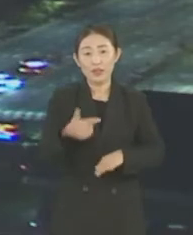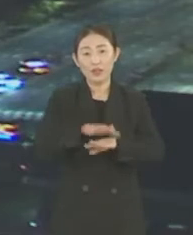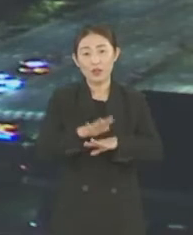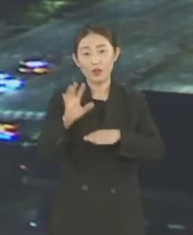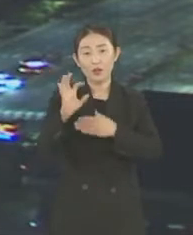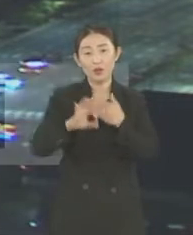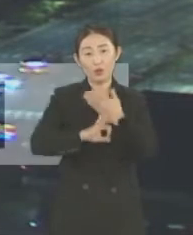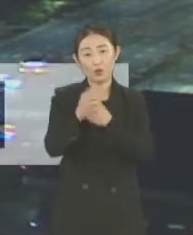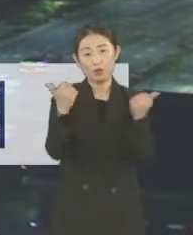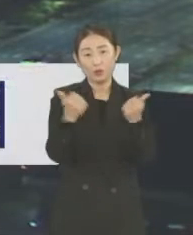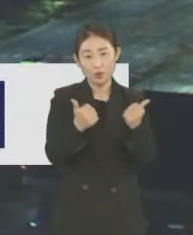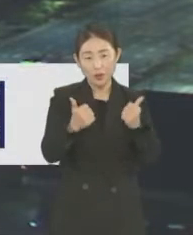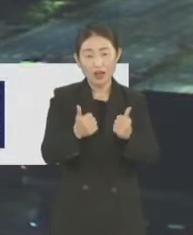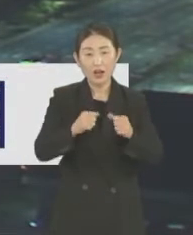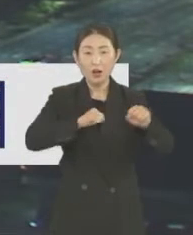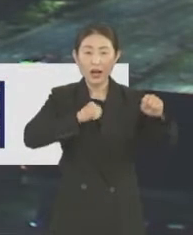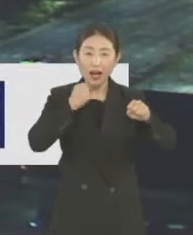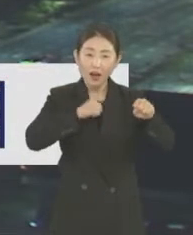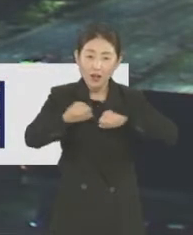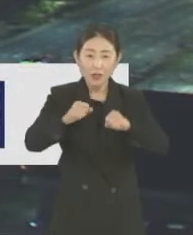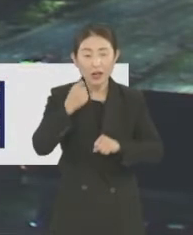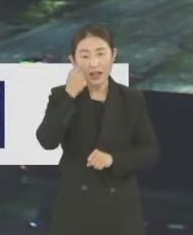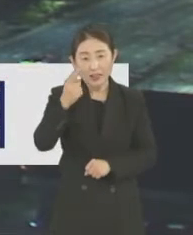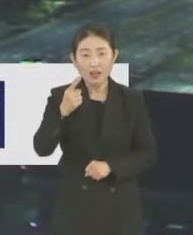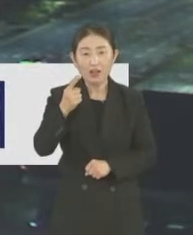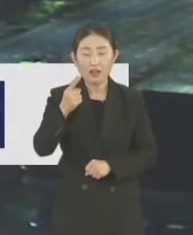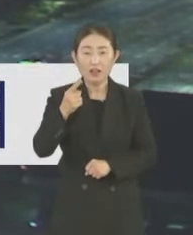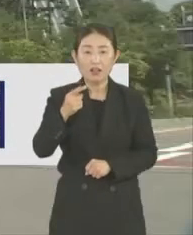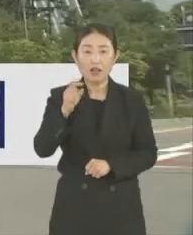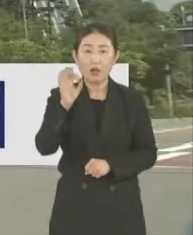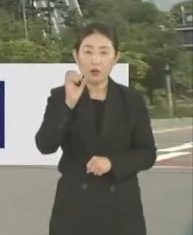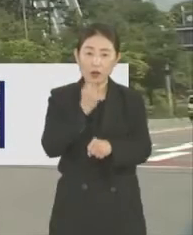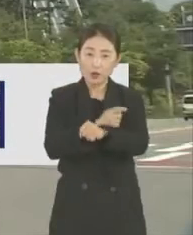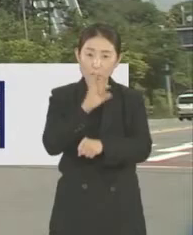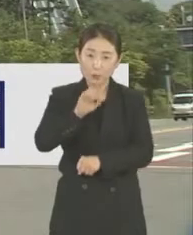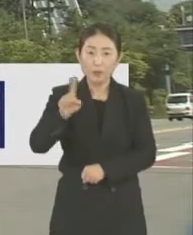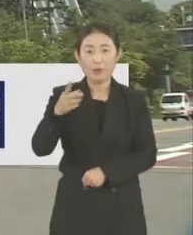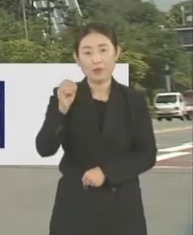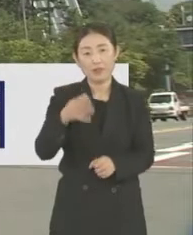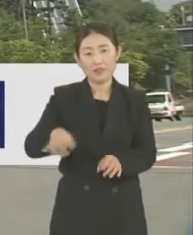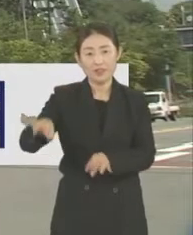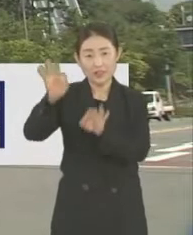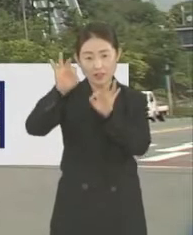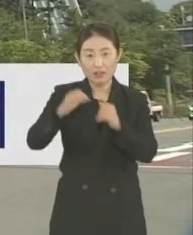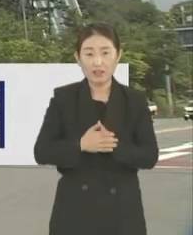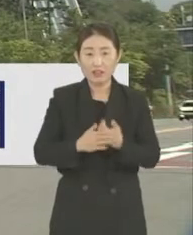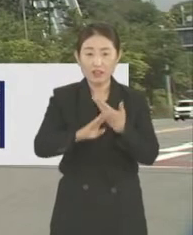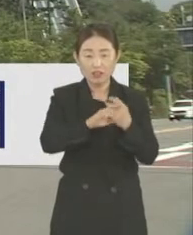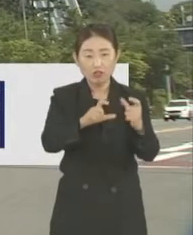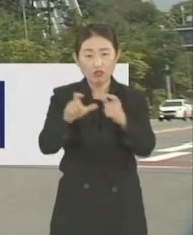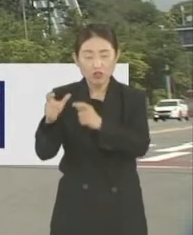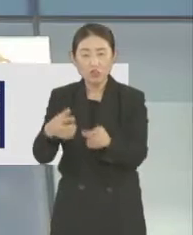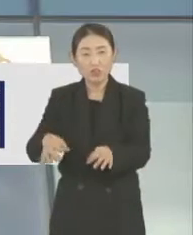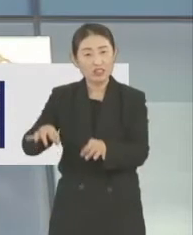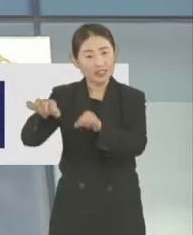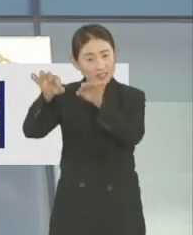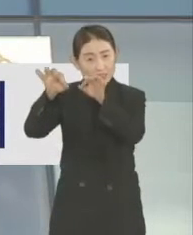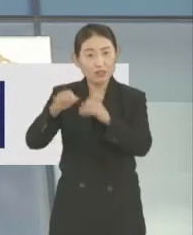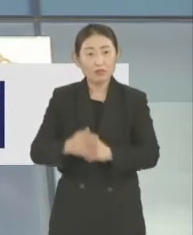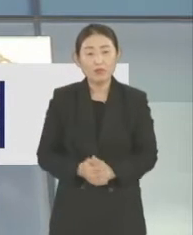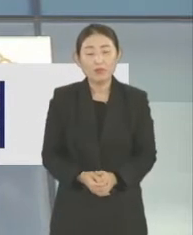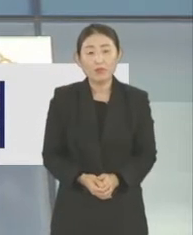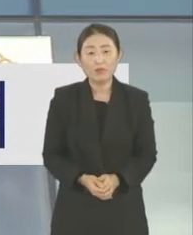대전 동구의회가 월 의정비를 100만원 대폭 인상하기로 한 가운데 다른 자치구이회도 인상 움직임이 잇따르고 있습니다